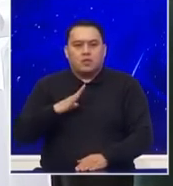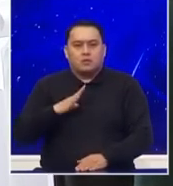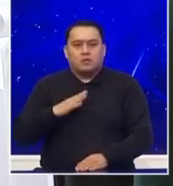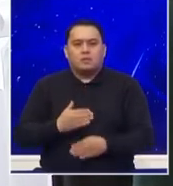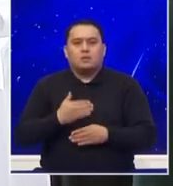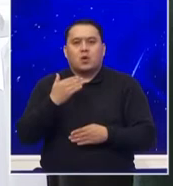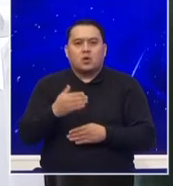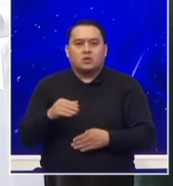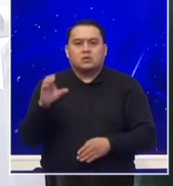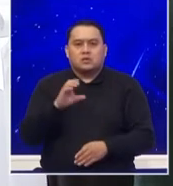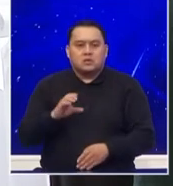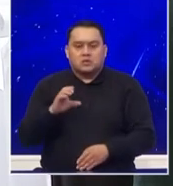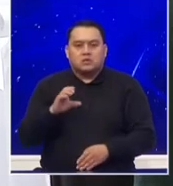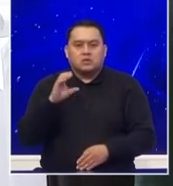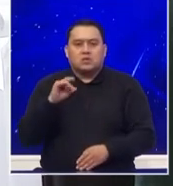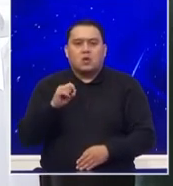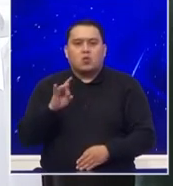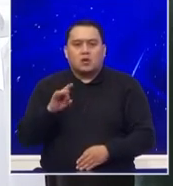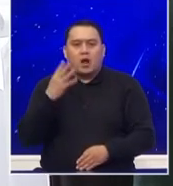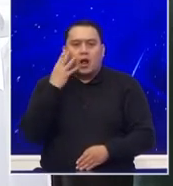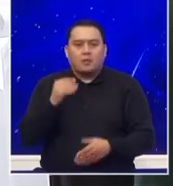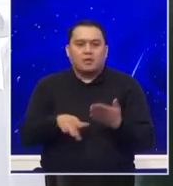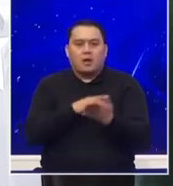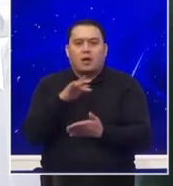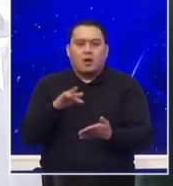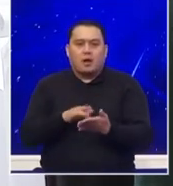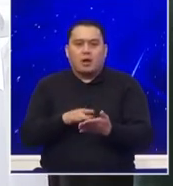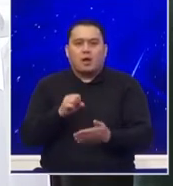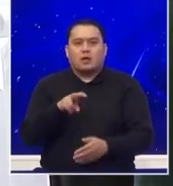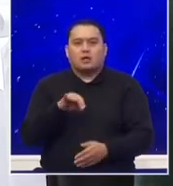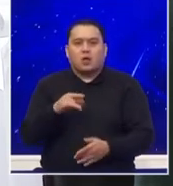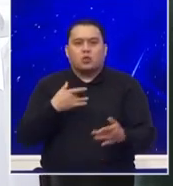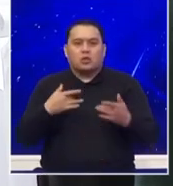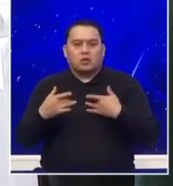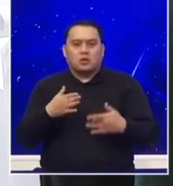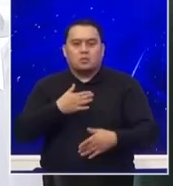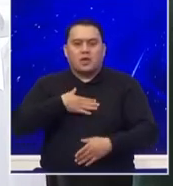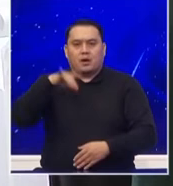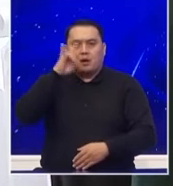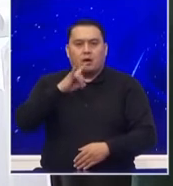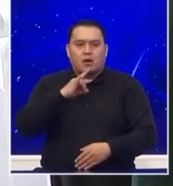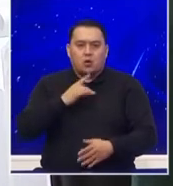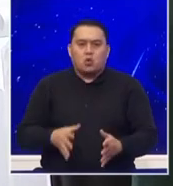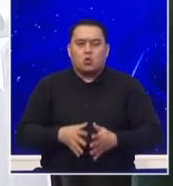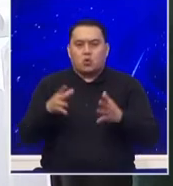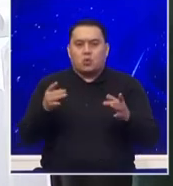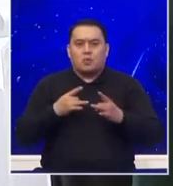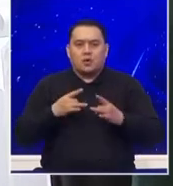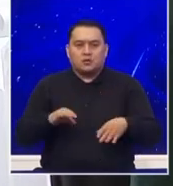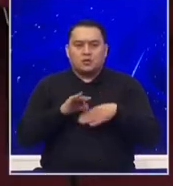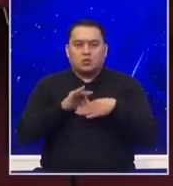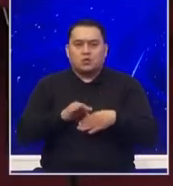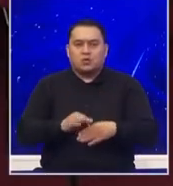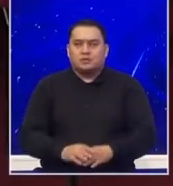кейін сәуір айында Алматыда, Алматы қаласында Алатау дәстүрлі өнер театрында біз «Мен қазақпын» атты үлкен концертін берген